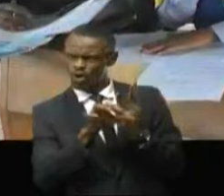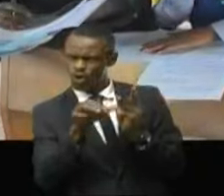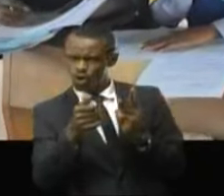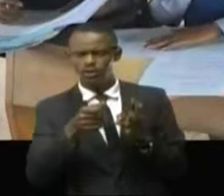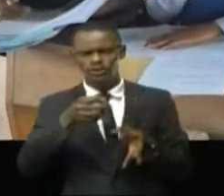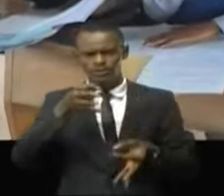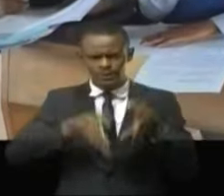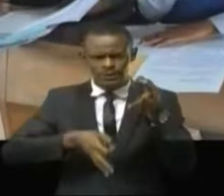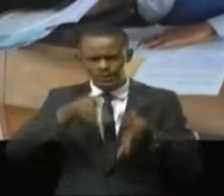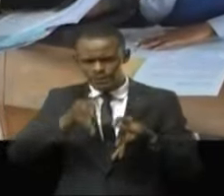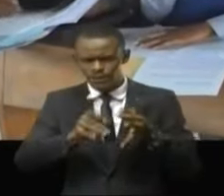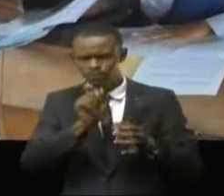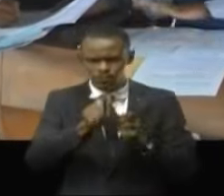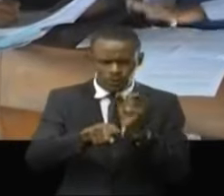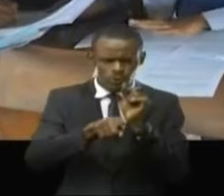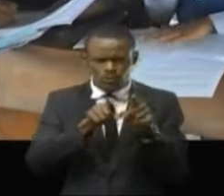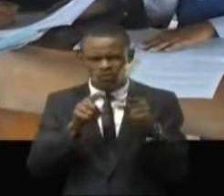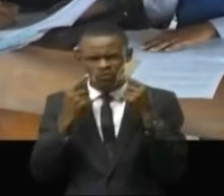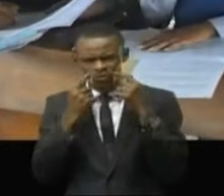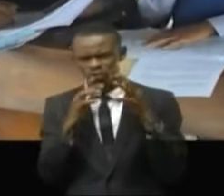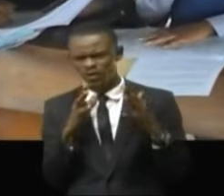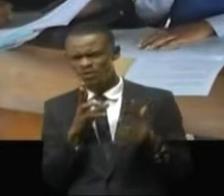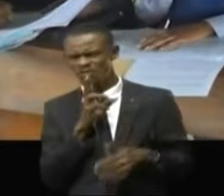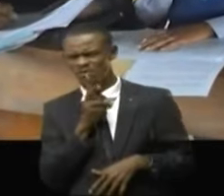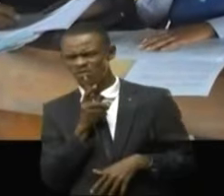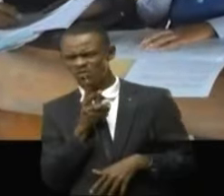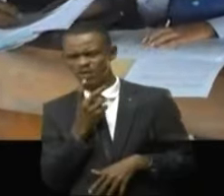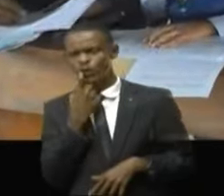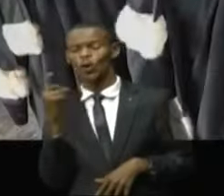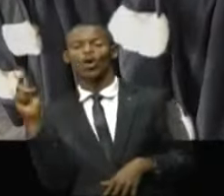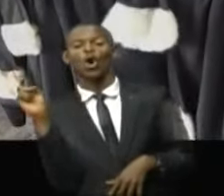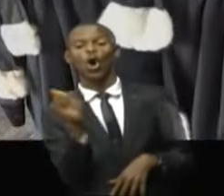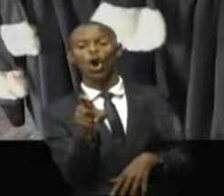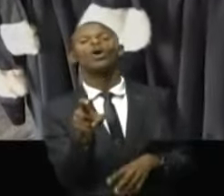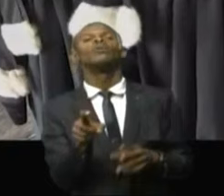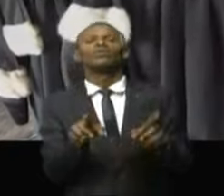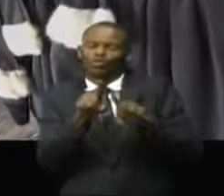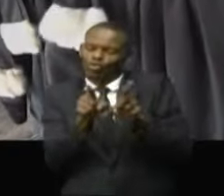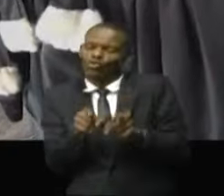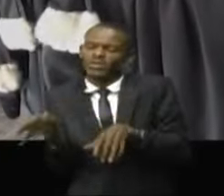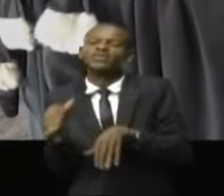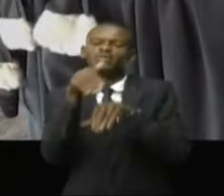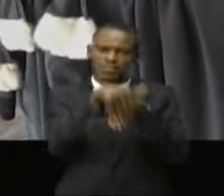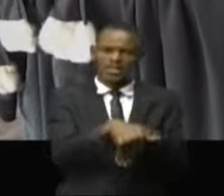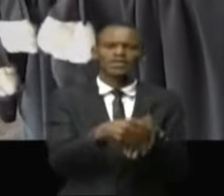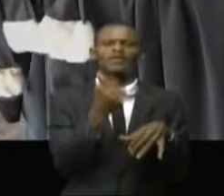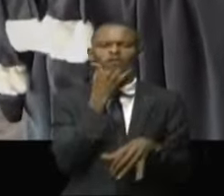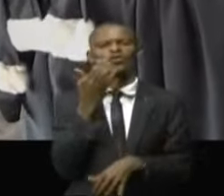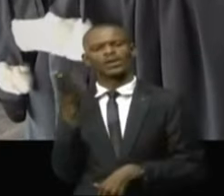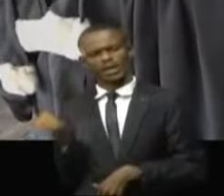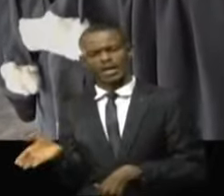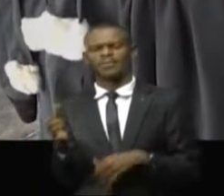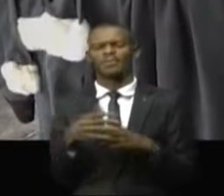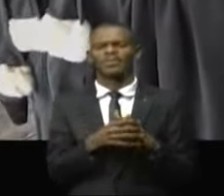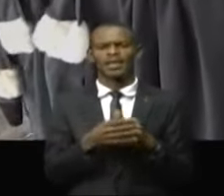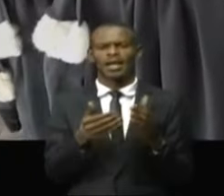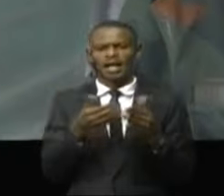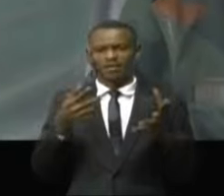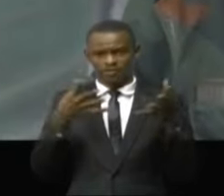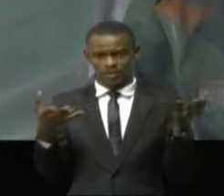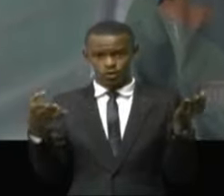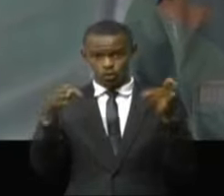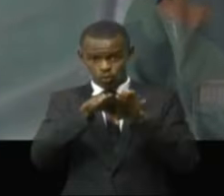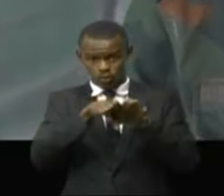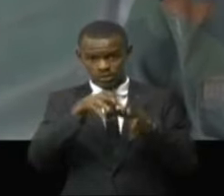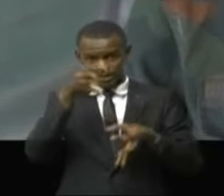du commandement suffit pour mettre l'action publique en mouvement. Avant de suspendre la séance, le président de la composition a rendu un jugement avant dire